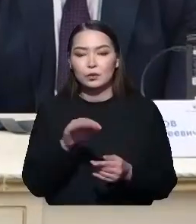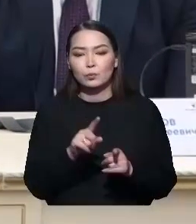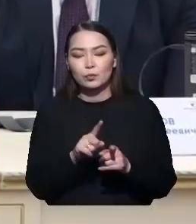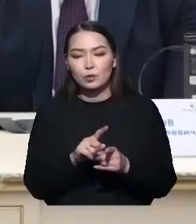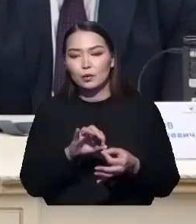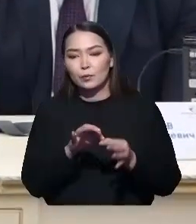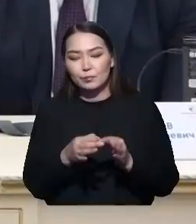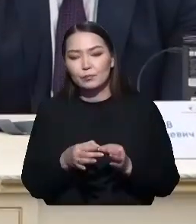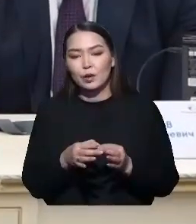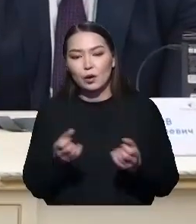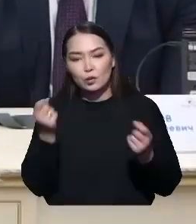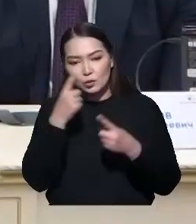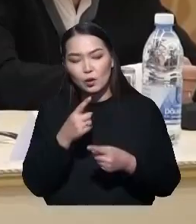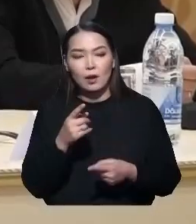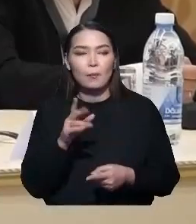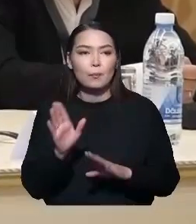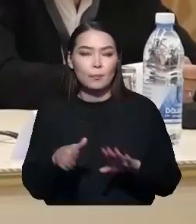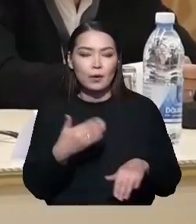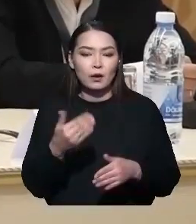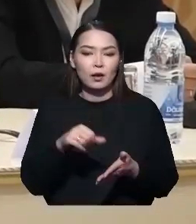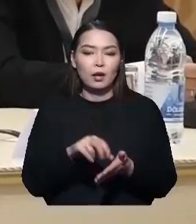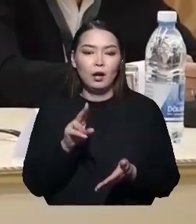Түстен соң мемлекет басшысы Қасым Жомарт Тоқаевтың